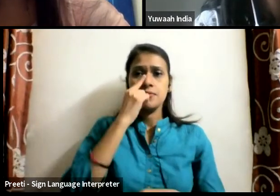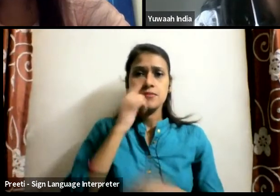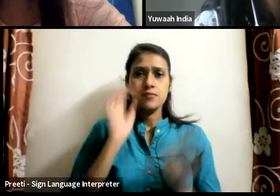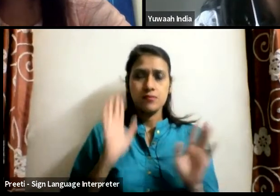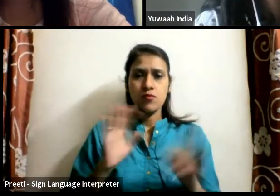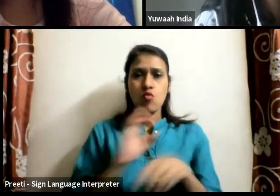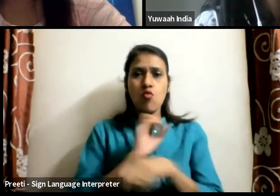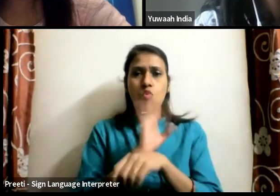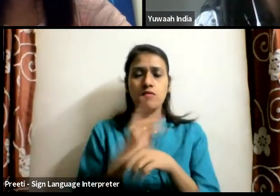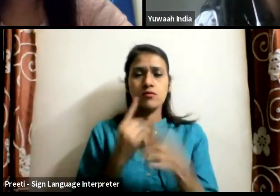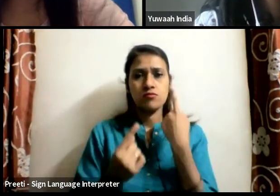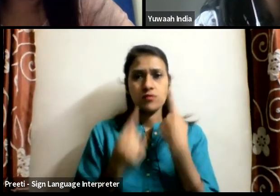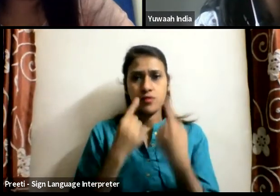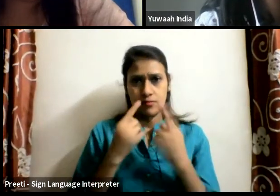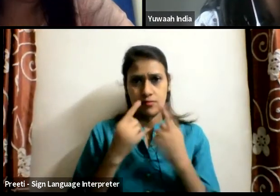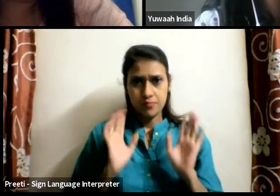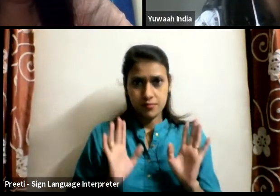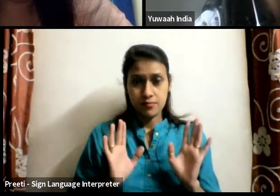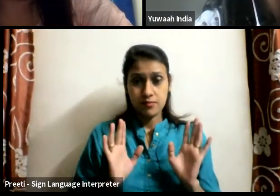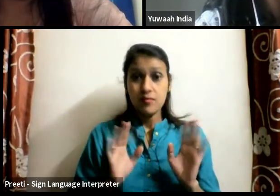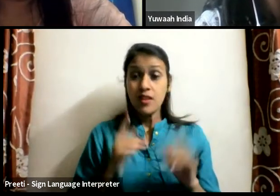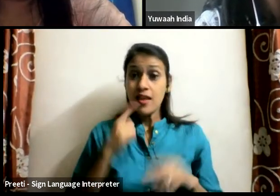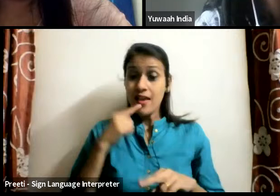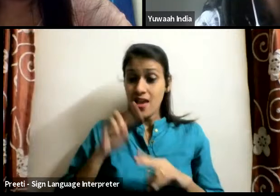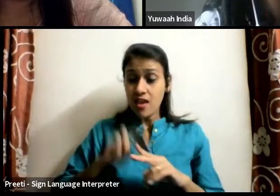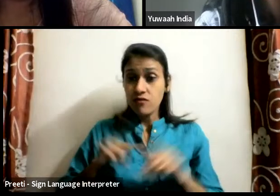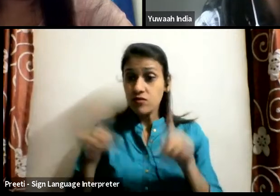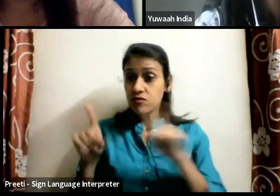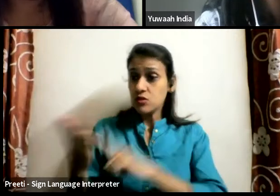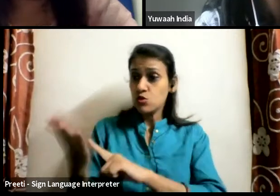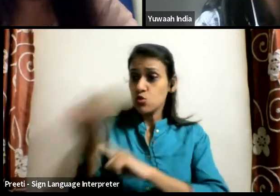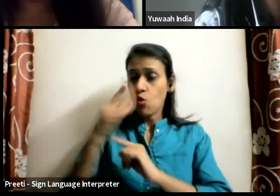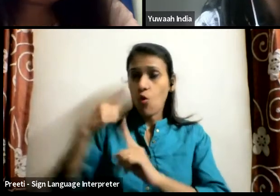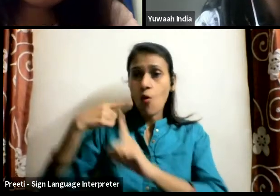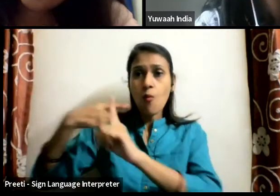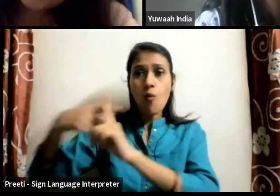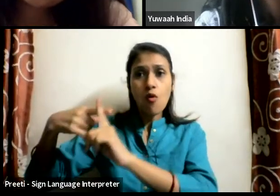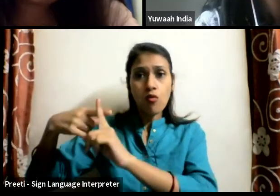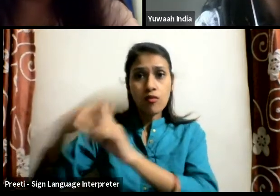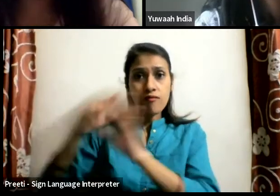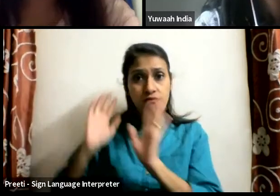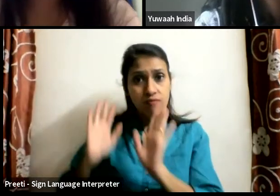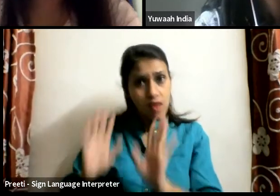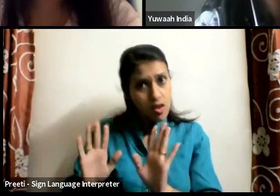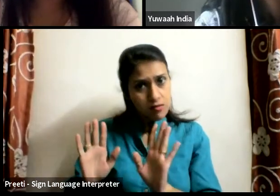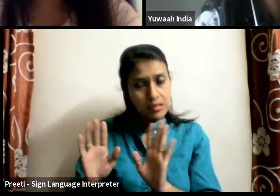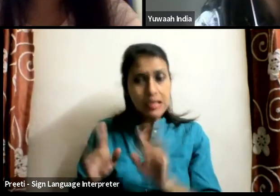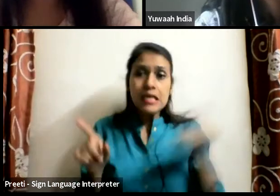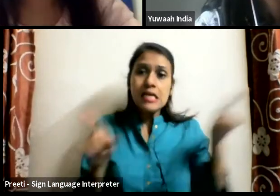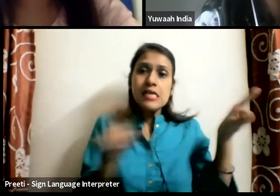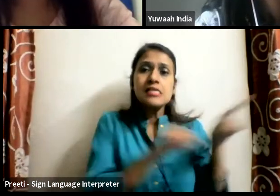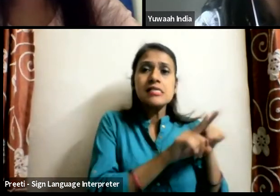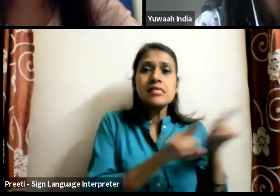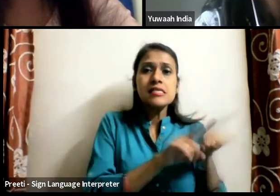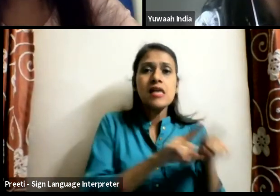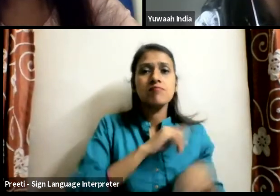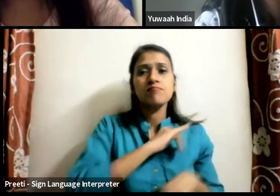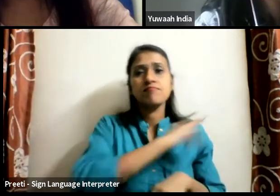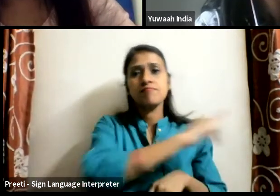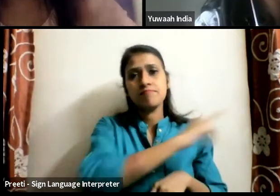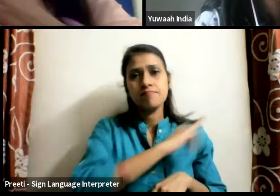जब आप अपना कोविड टेस्ट कराएंगे, तो अगर वो पॉजिटिव आता है तो आपको एज कोविड पेशेंट ही ट्रीट